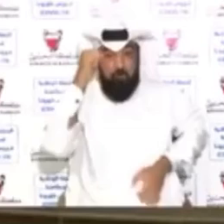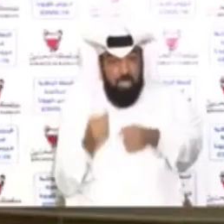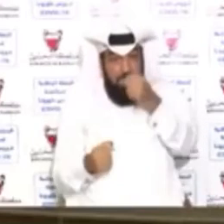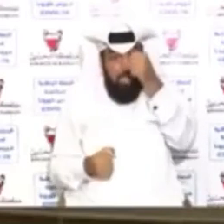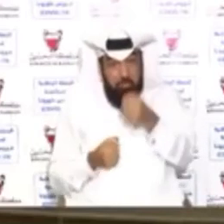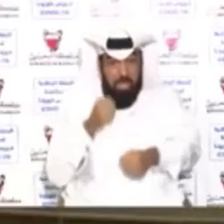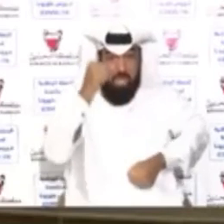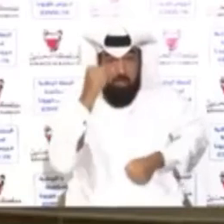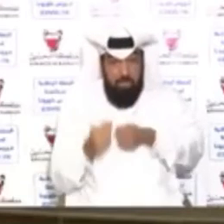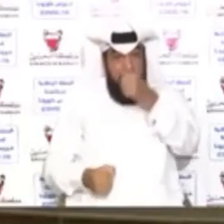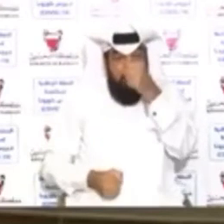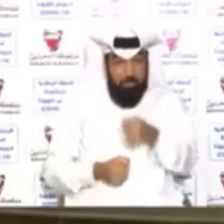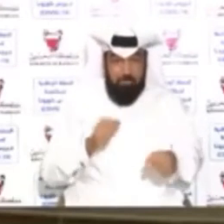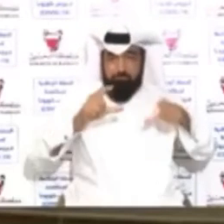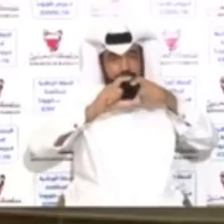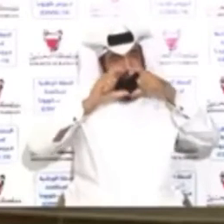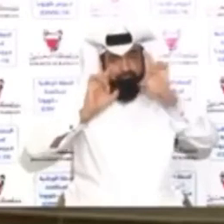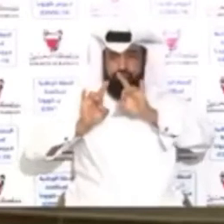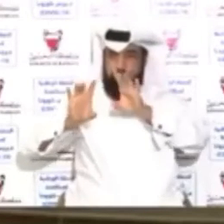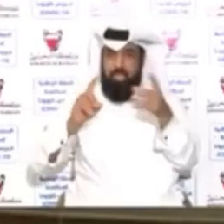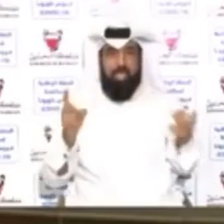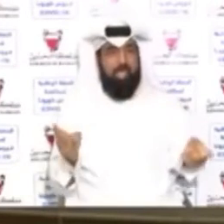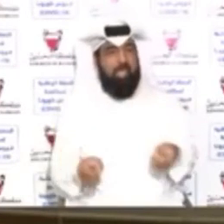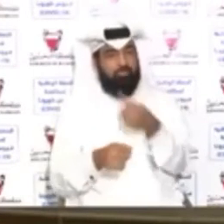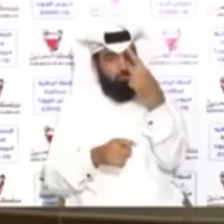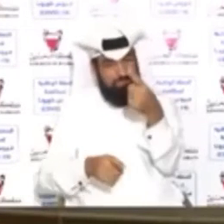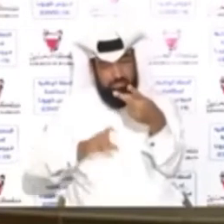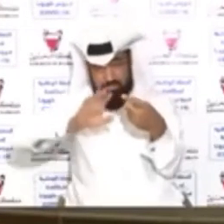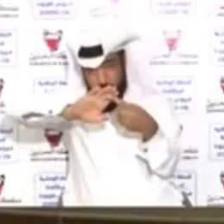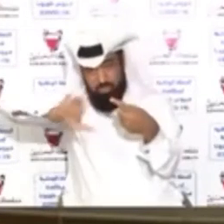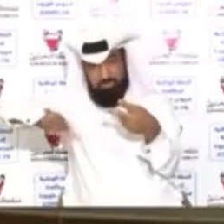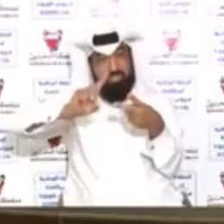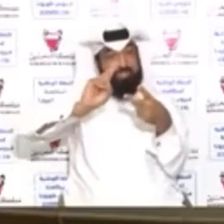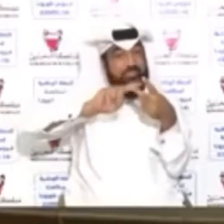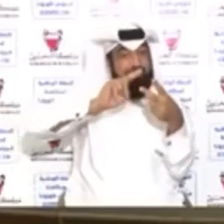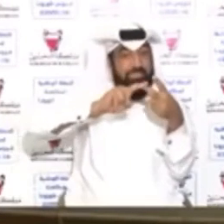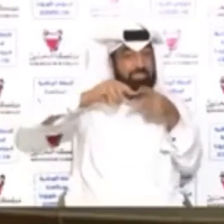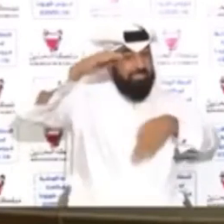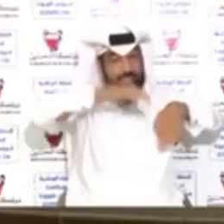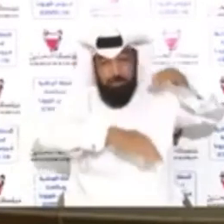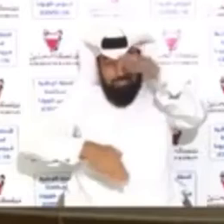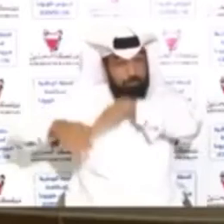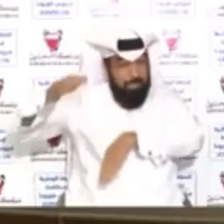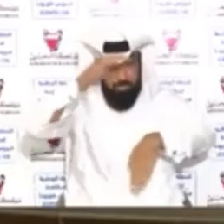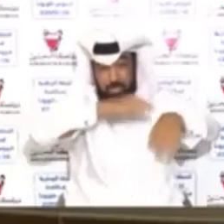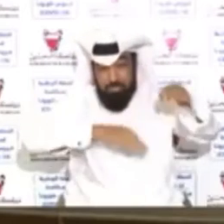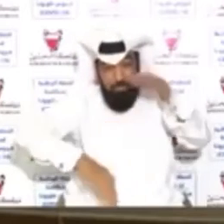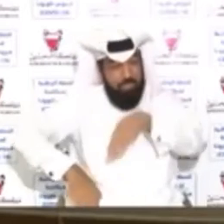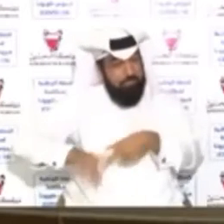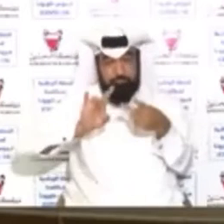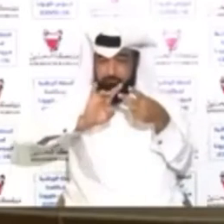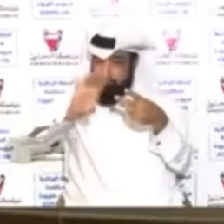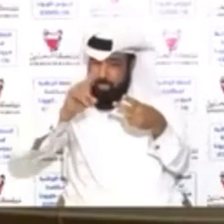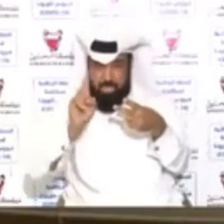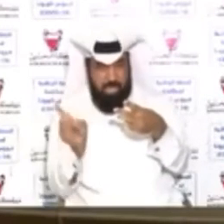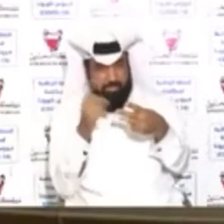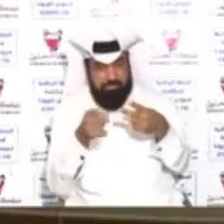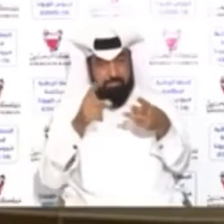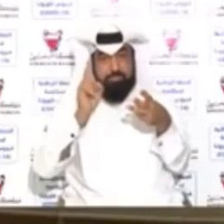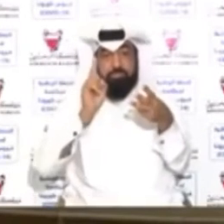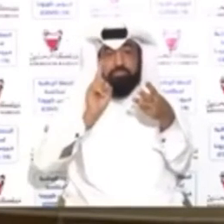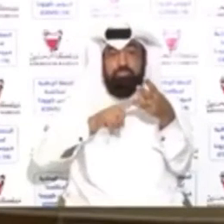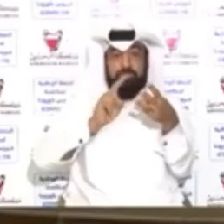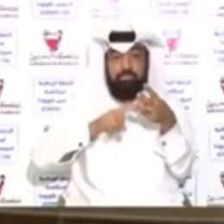فيها يعني أن يكون هناك مجال للتنفس أكثر، قد يكون غير مريح بالنسبة لاستخدام القناع أو